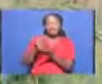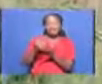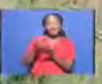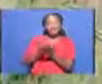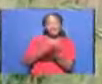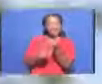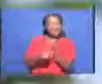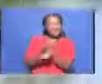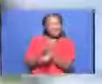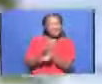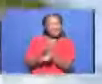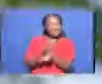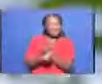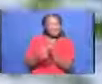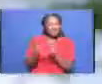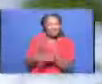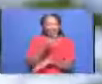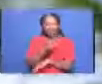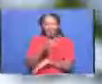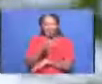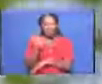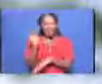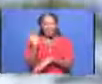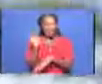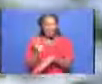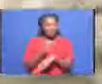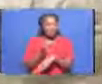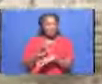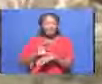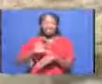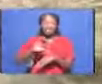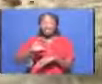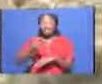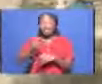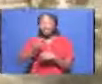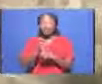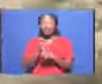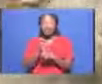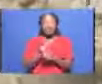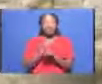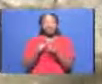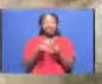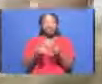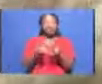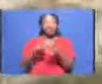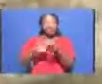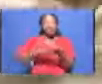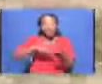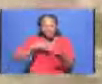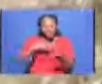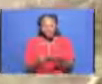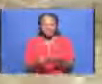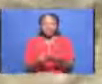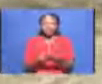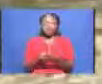in Tana River that have affected the county, making farming unsuccessful.